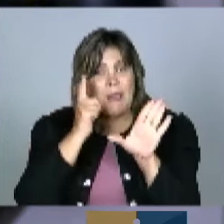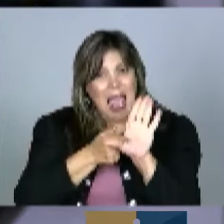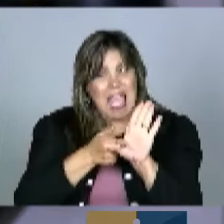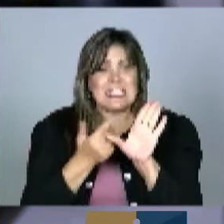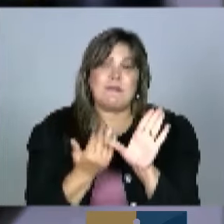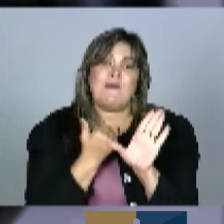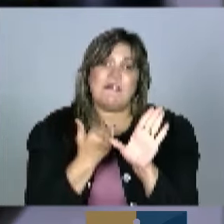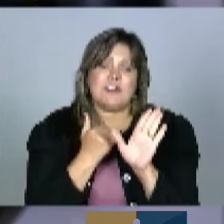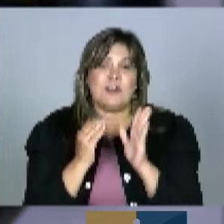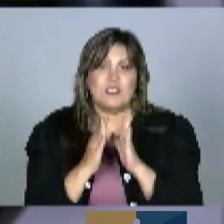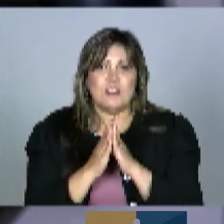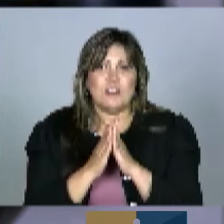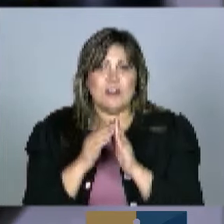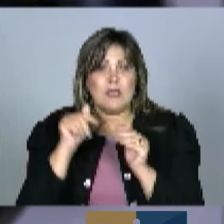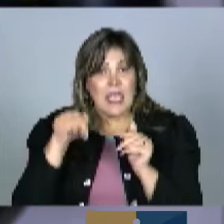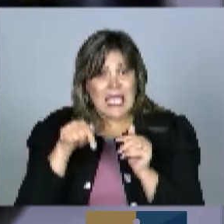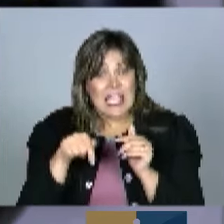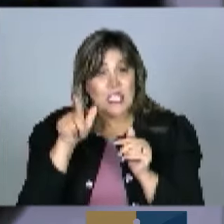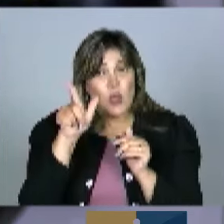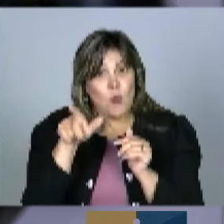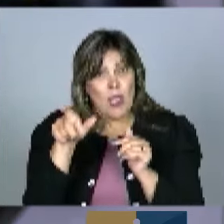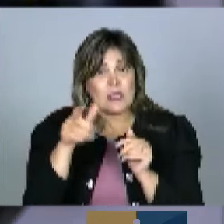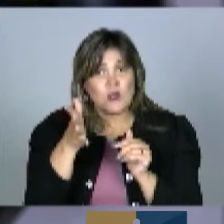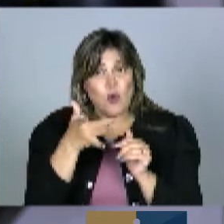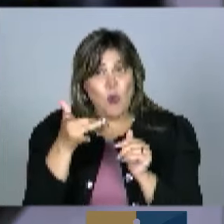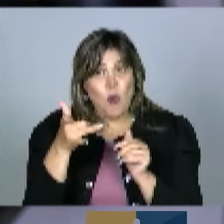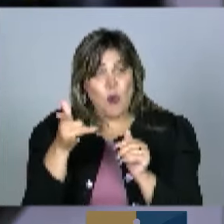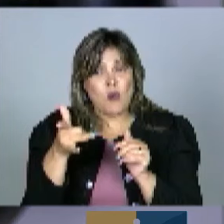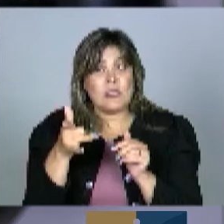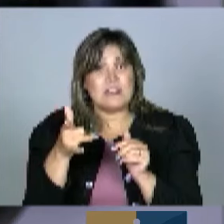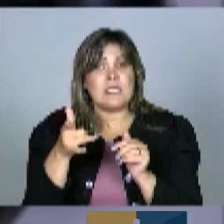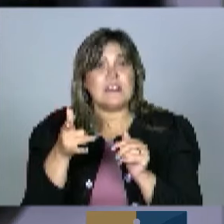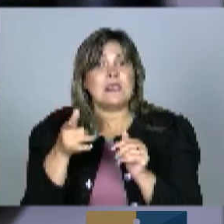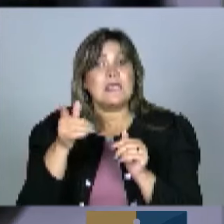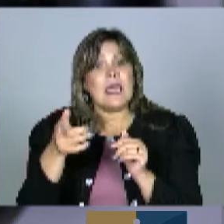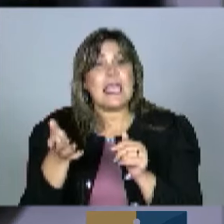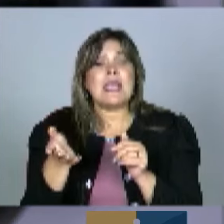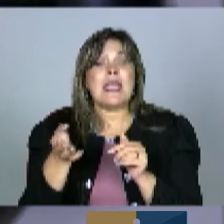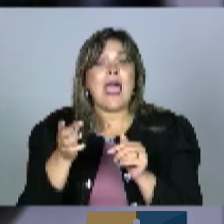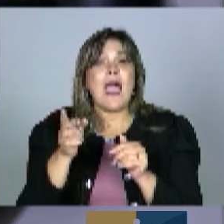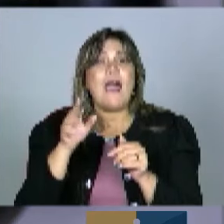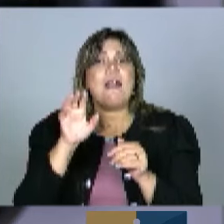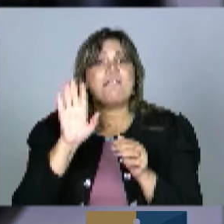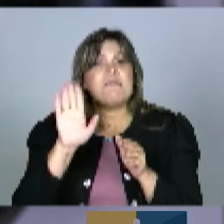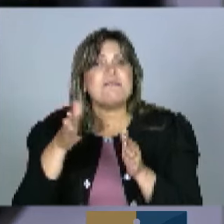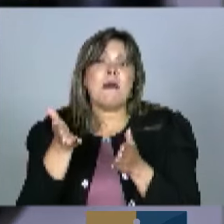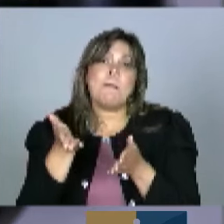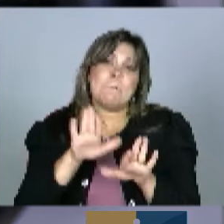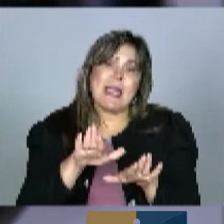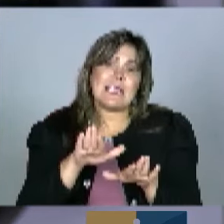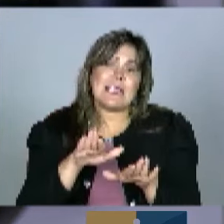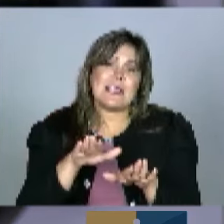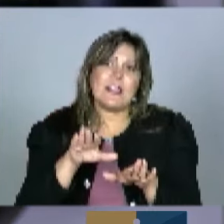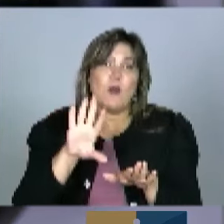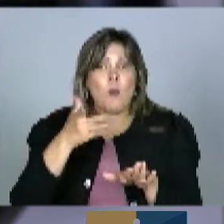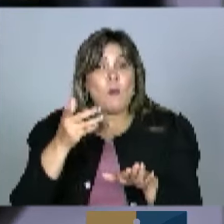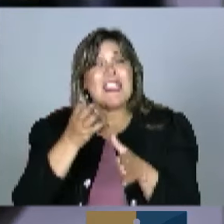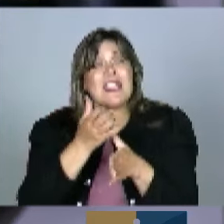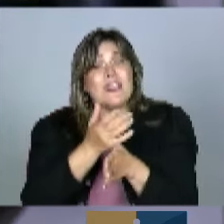ايوه فهي دلوقتي هي اللي حصل لها حاجه ممكن جوزها يطعم في العقد ده بس انا ما ما وسكش العقد ما